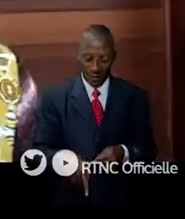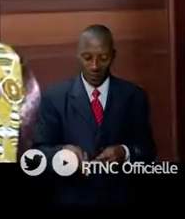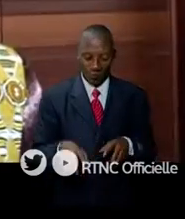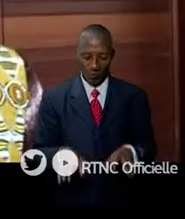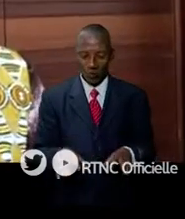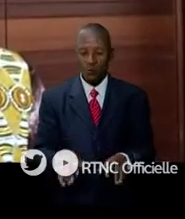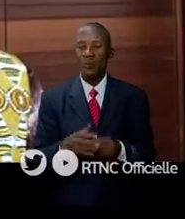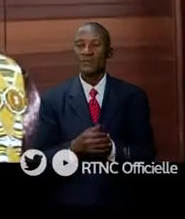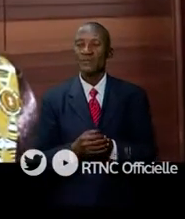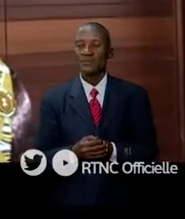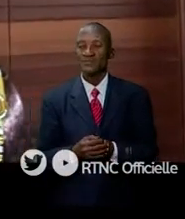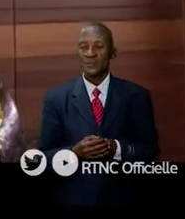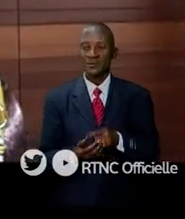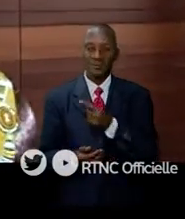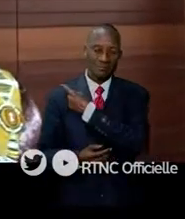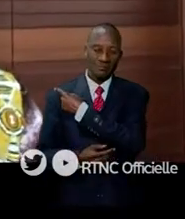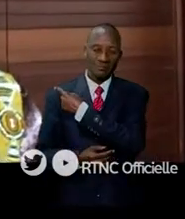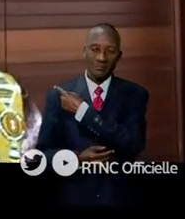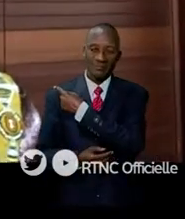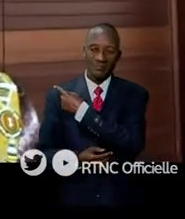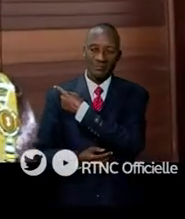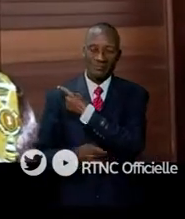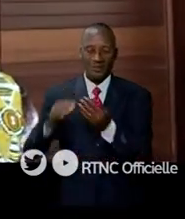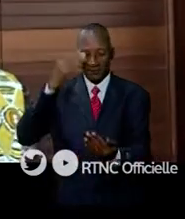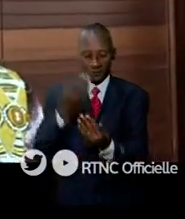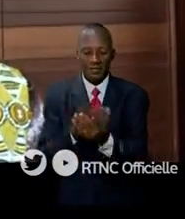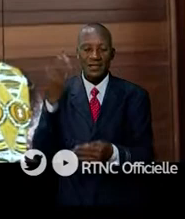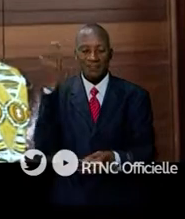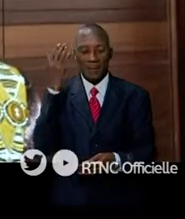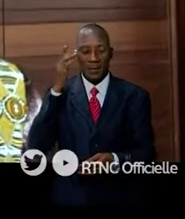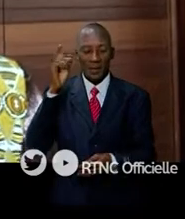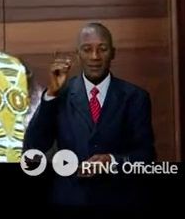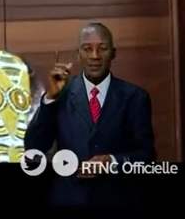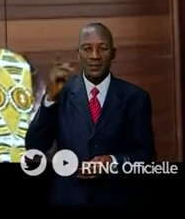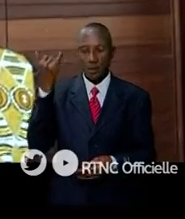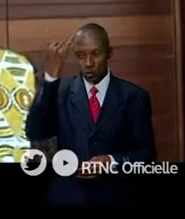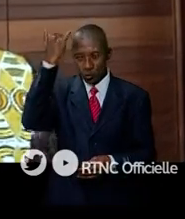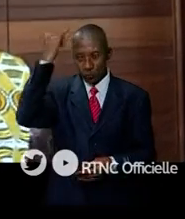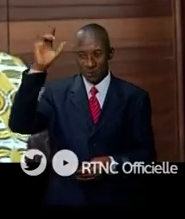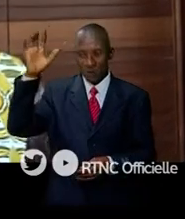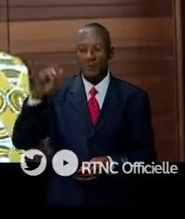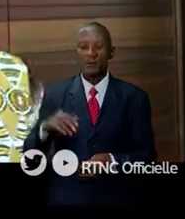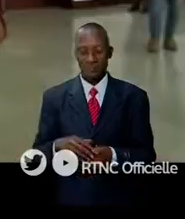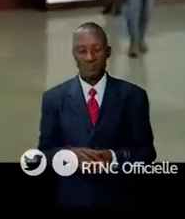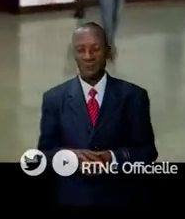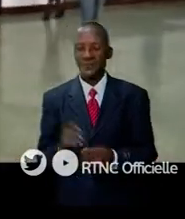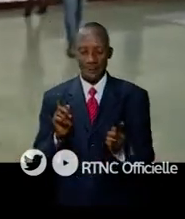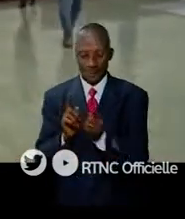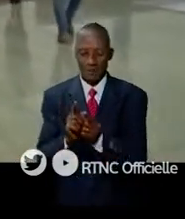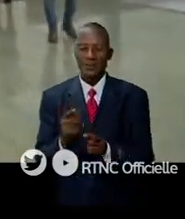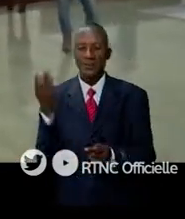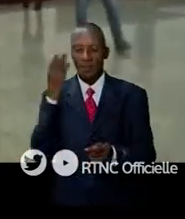Congo. J'ai été reçue par le président du Sénat parce que je lui avais envoyé un courrier, la lettre que j'avais envoyée au